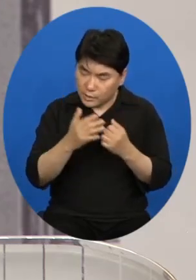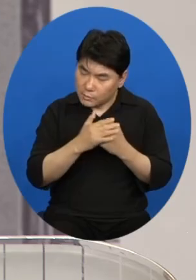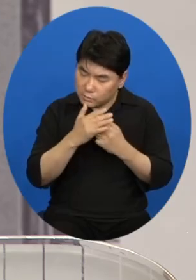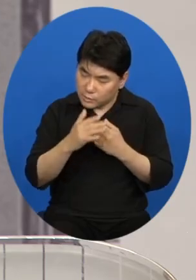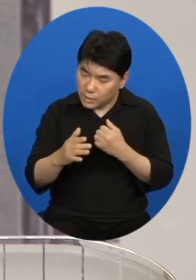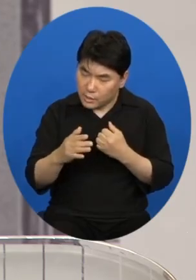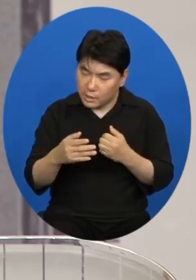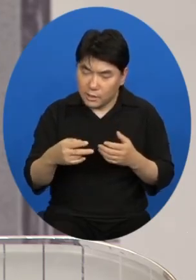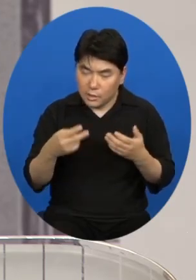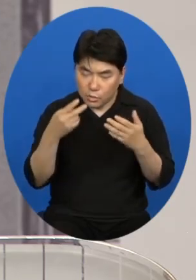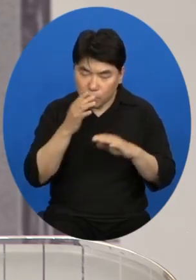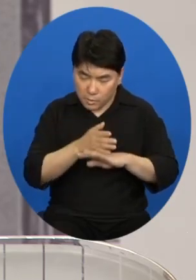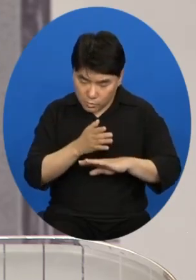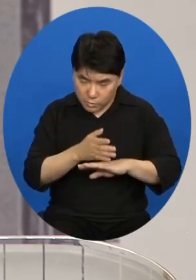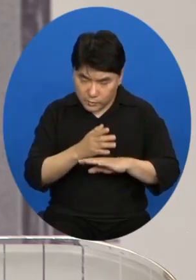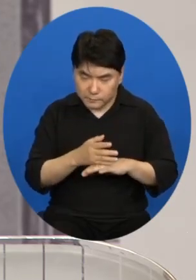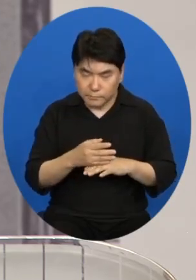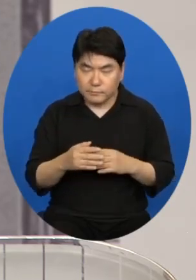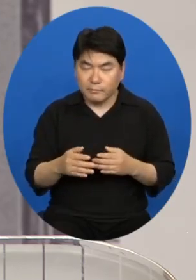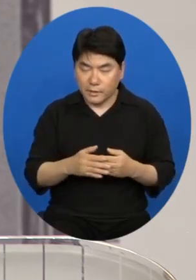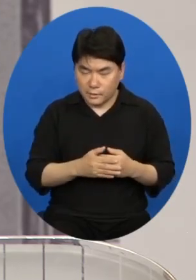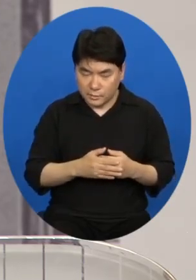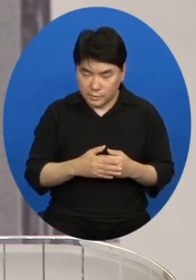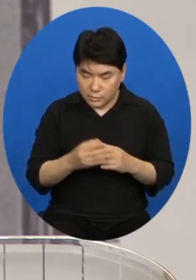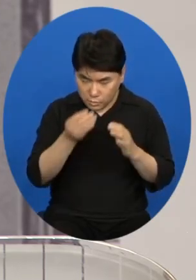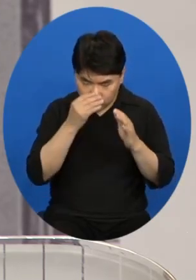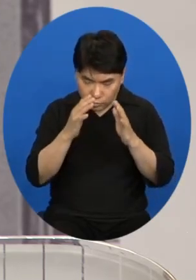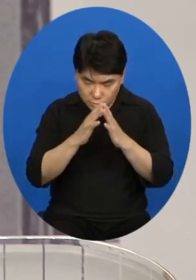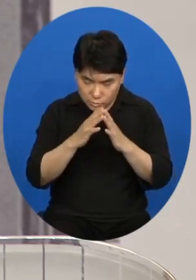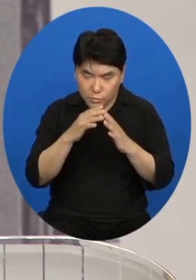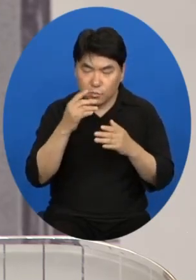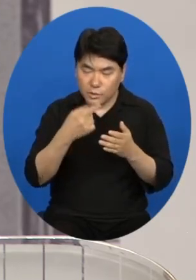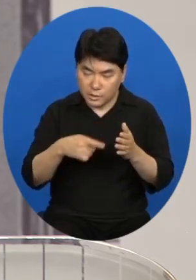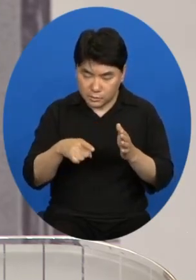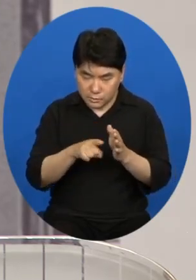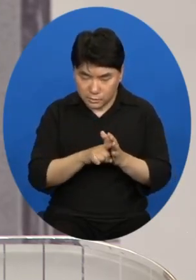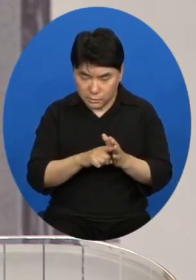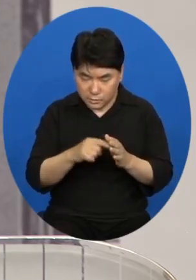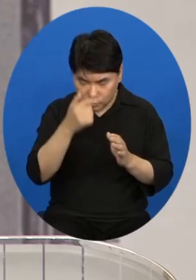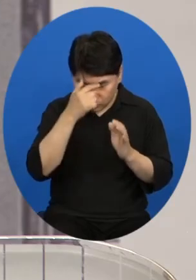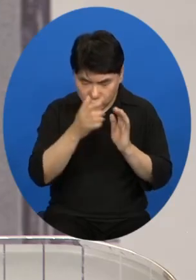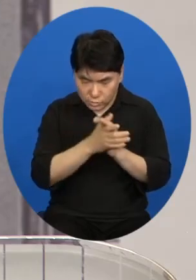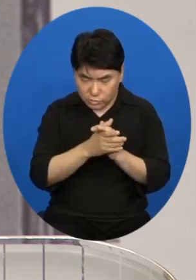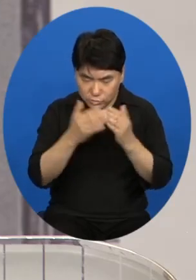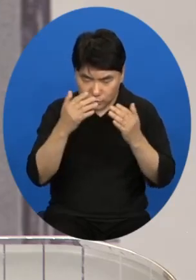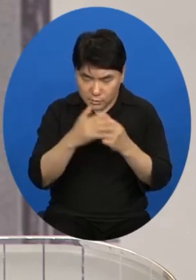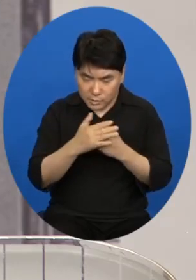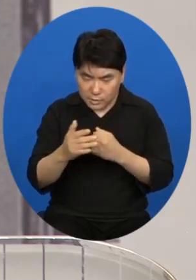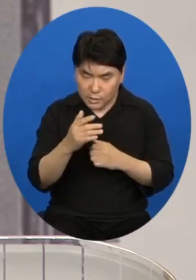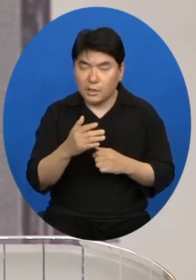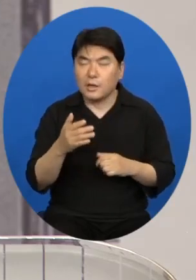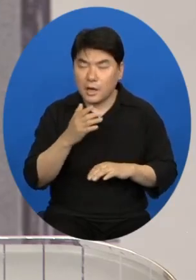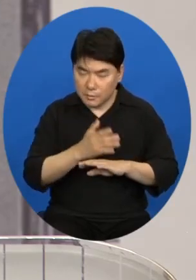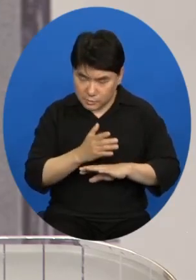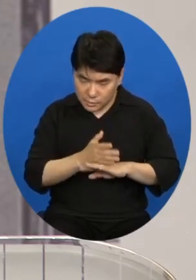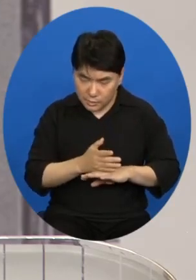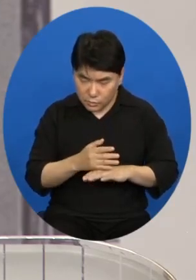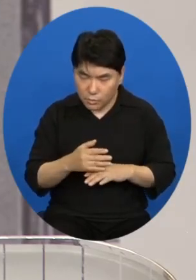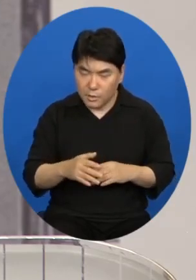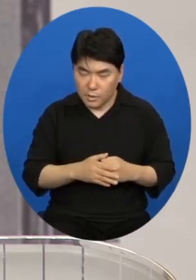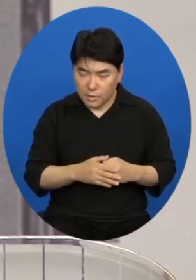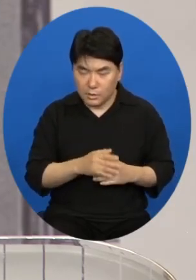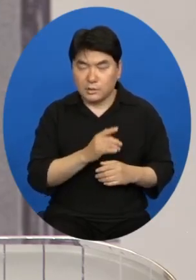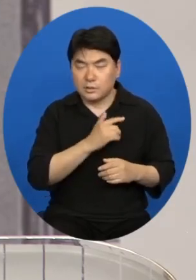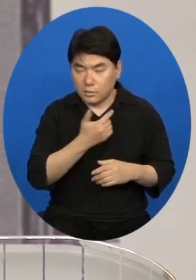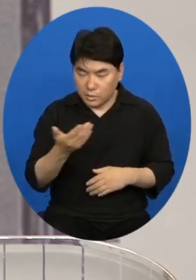나라와 백성을 위해서, 성전을 위해서 기도해줘서 너무 고마워. 근데 나는 너가 구하는 것보다 더 본질적인